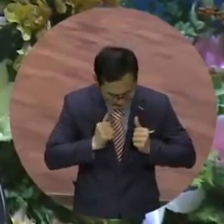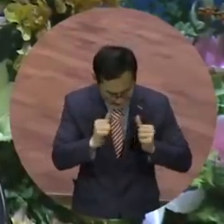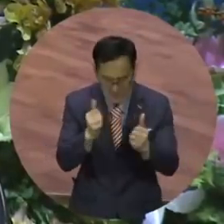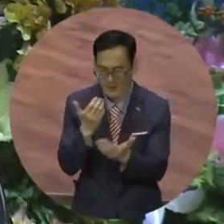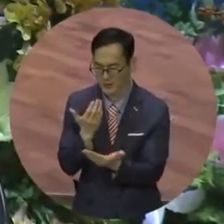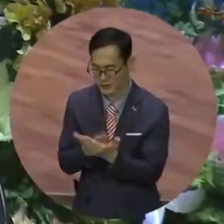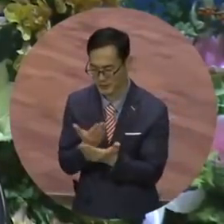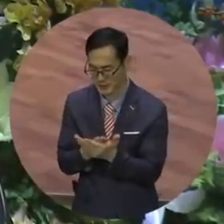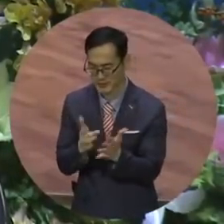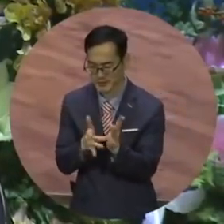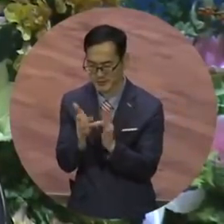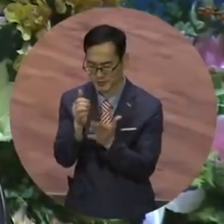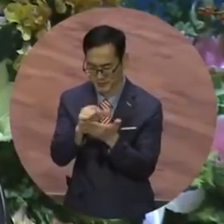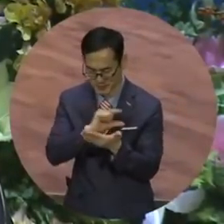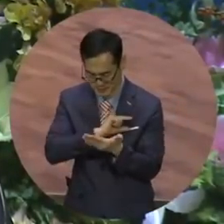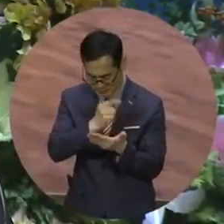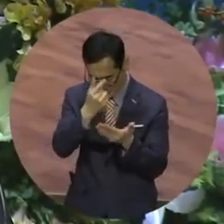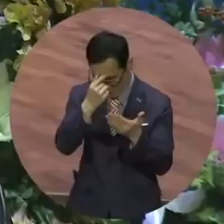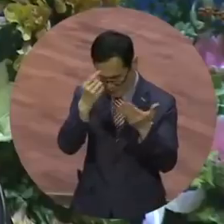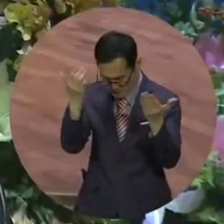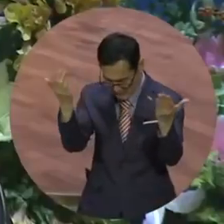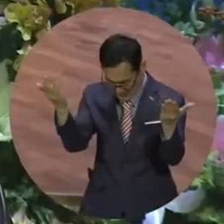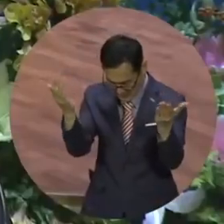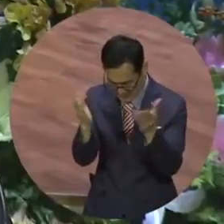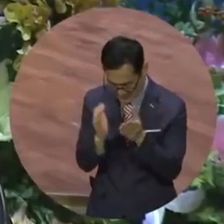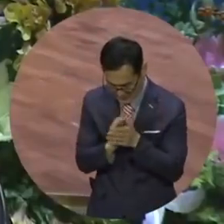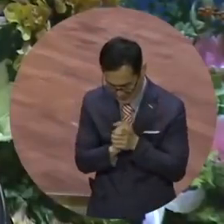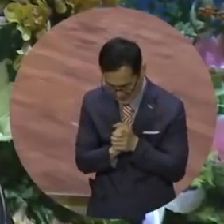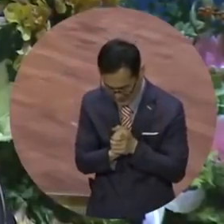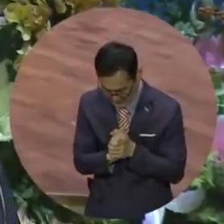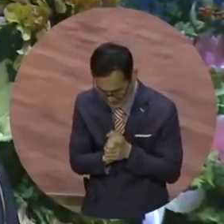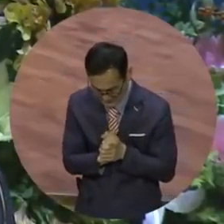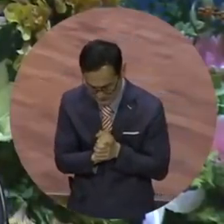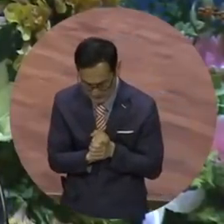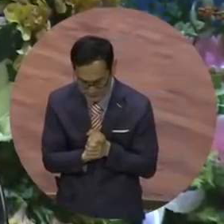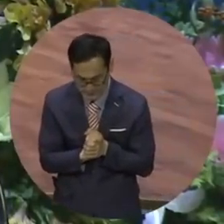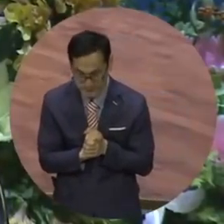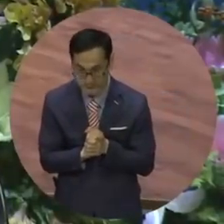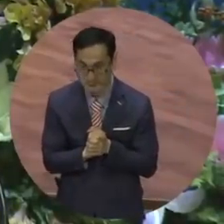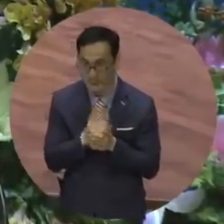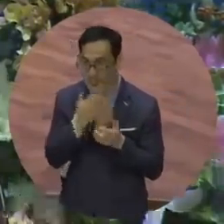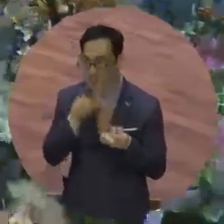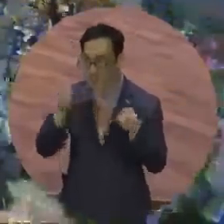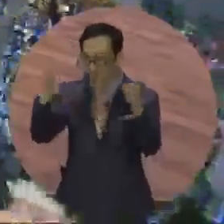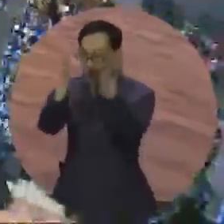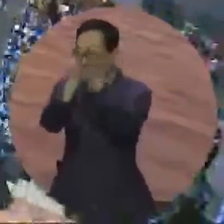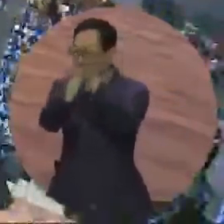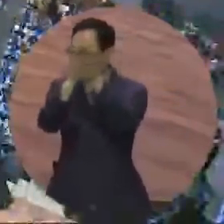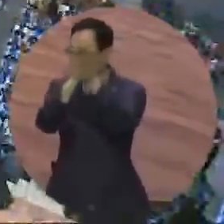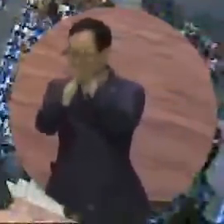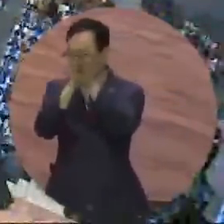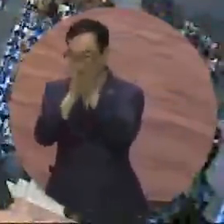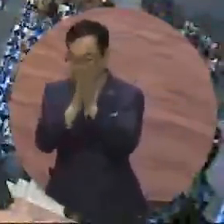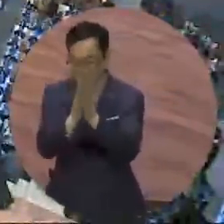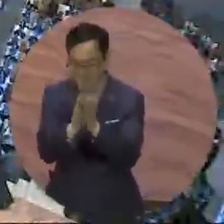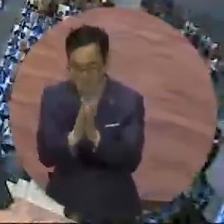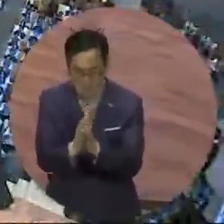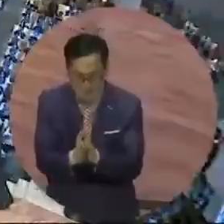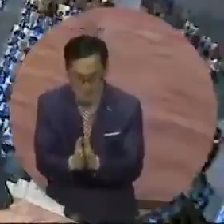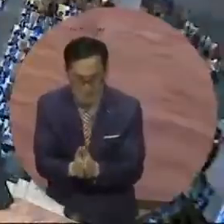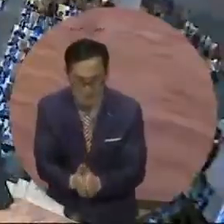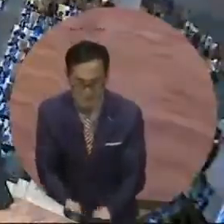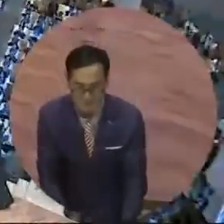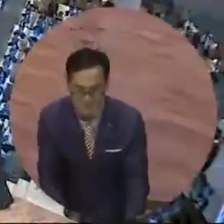예수 그리스도로 받들어 기도합니다. 아멘. 우리 축복 우리 축복 박수합시다. 감사합니다.